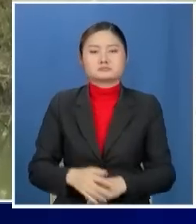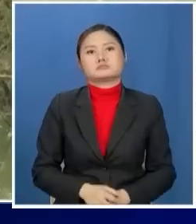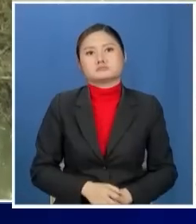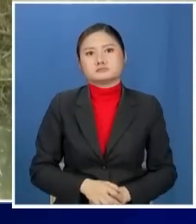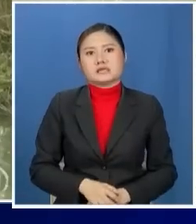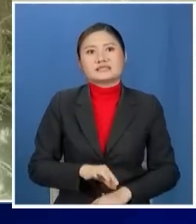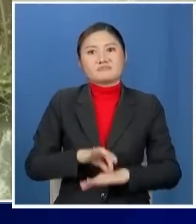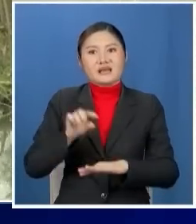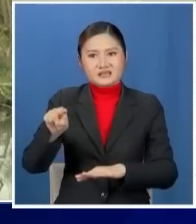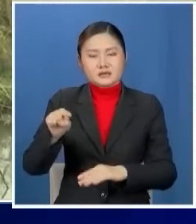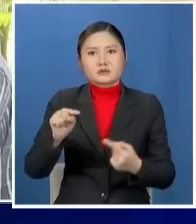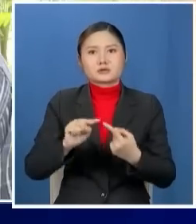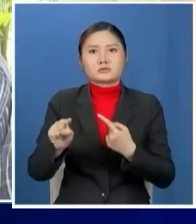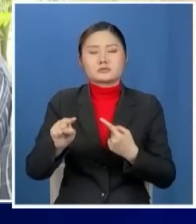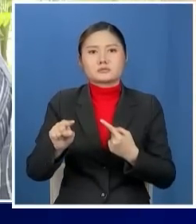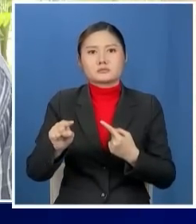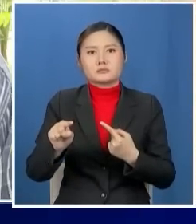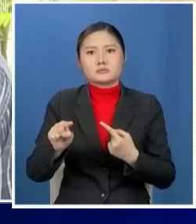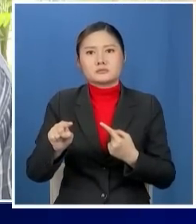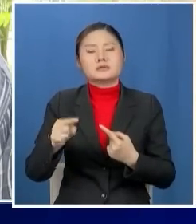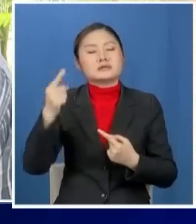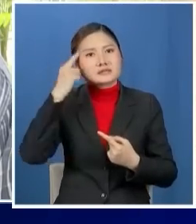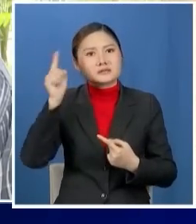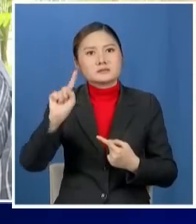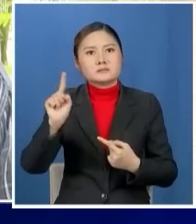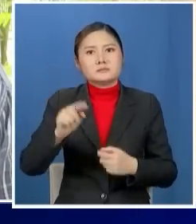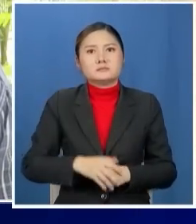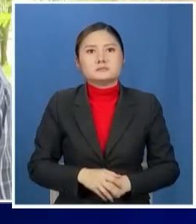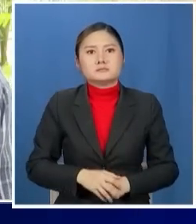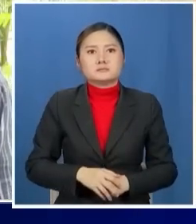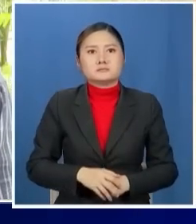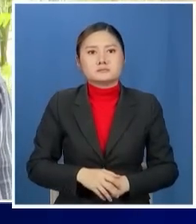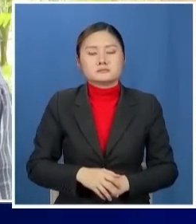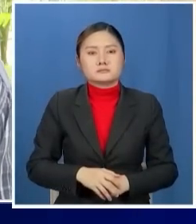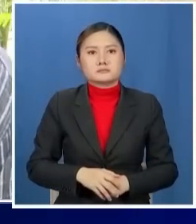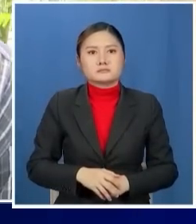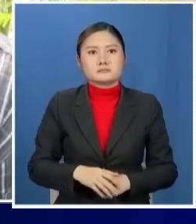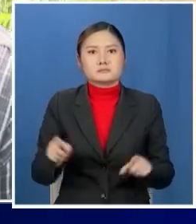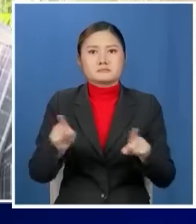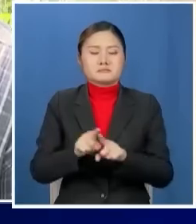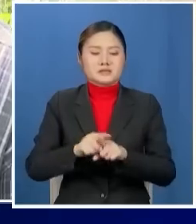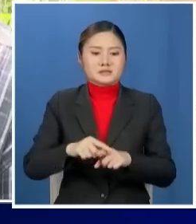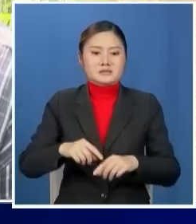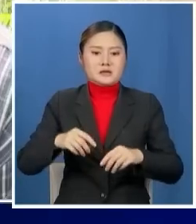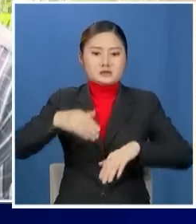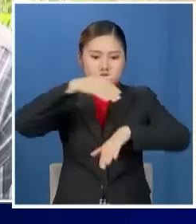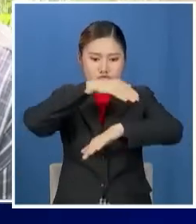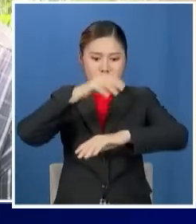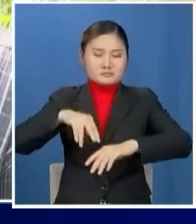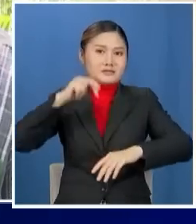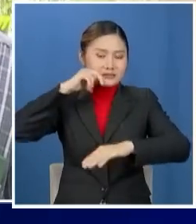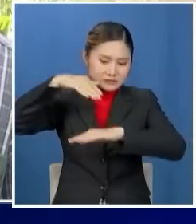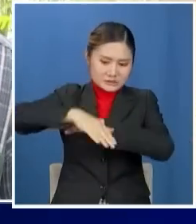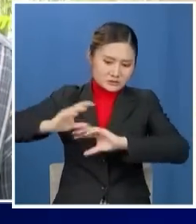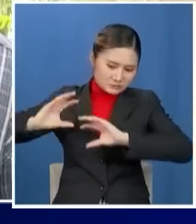าก็คือจุดนี้เนี่ยเป็นจุดต่ำนะคาดว่าน่าจะทิ้งจากจุดที่สูง แล้วก็น้ำเนี่ยพัดเซาะน้อง